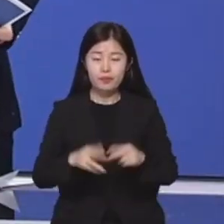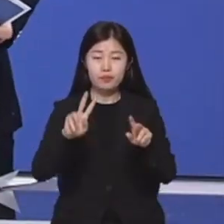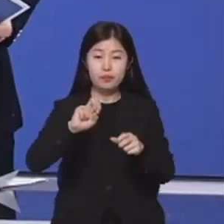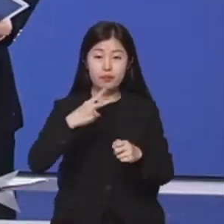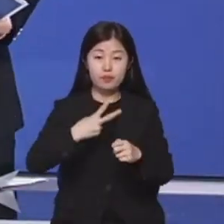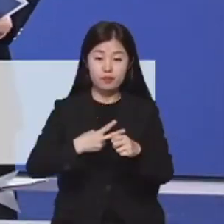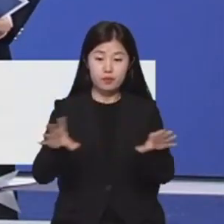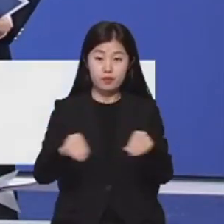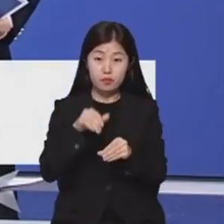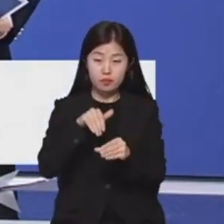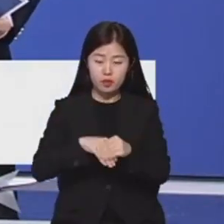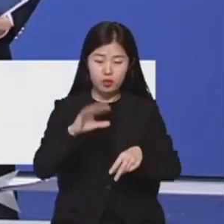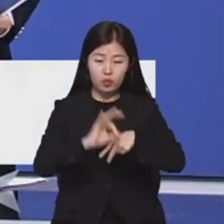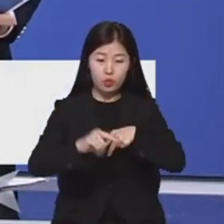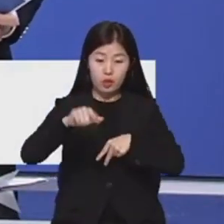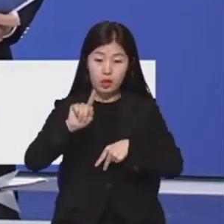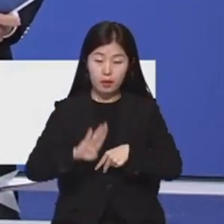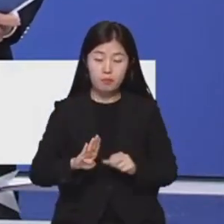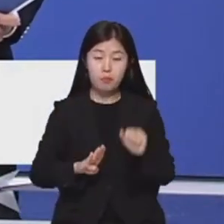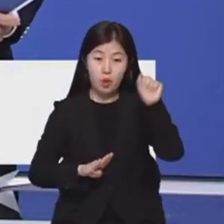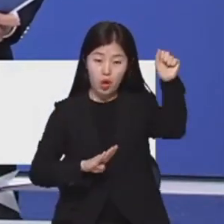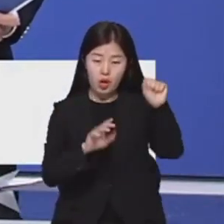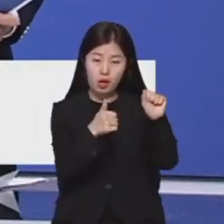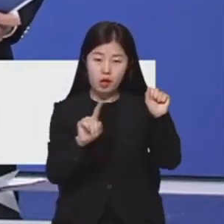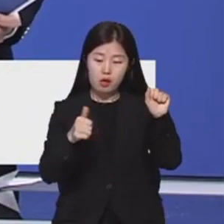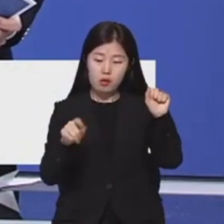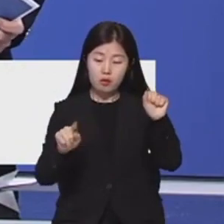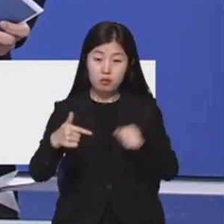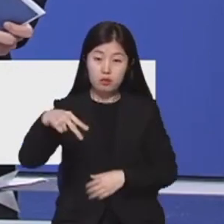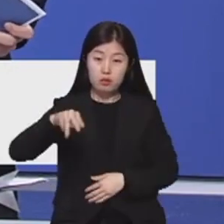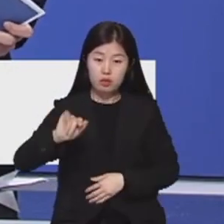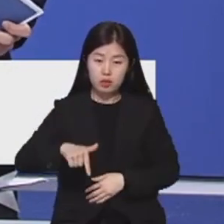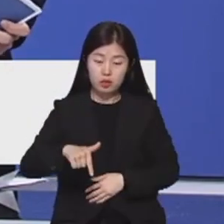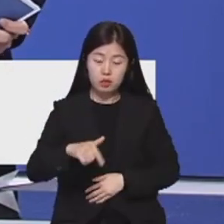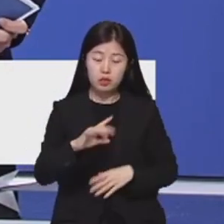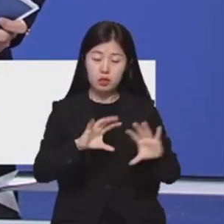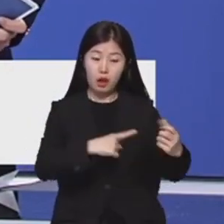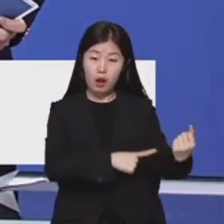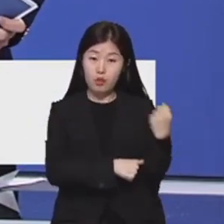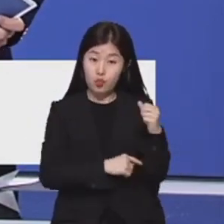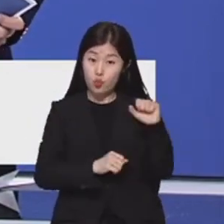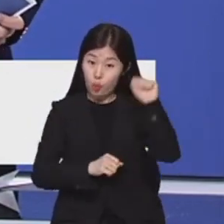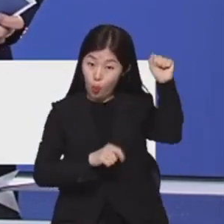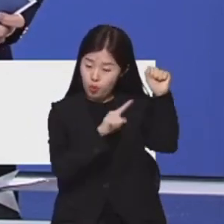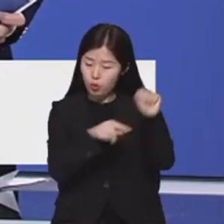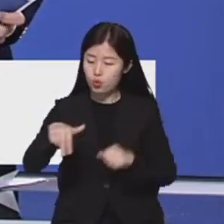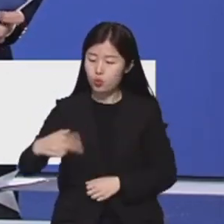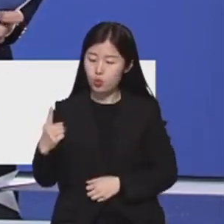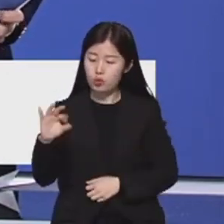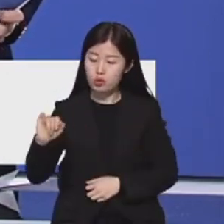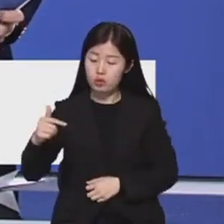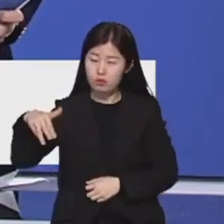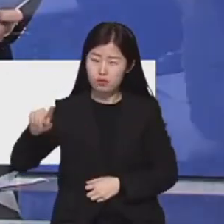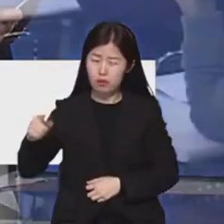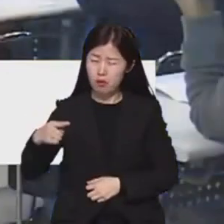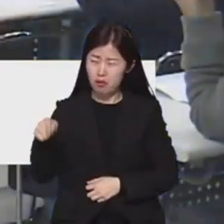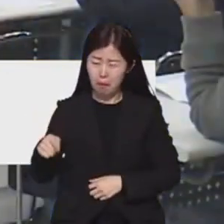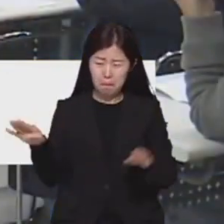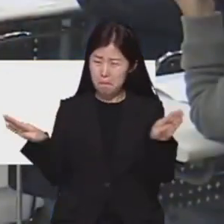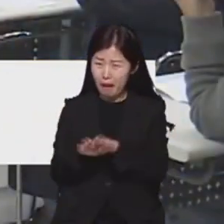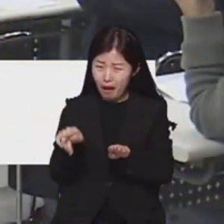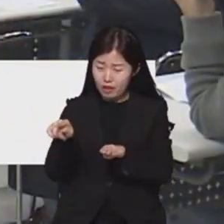제22대 총선 광주 서구갑에 출마한 하은식 국민의힘 후보가 방송 토론회에 불참한 조인철 민주당 후보를